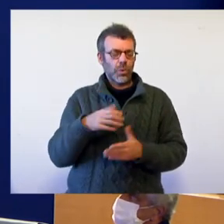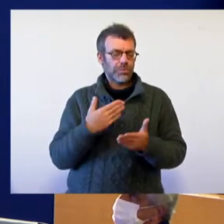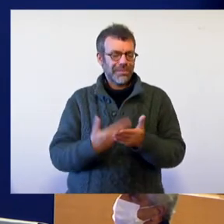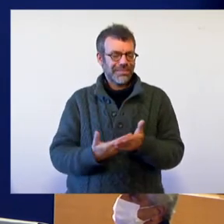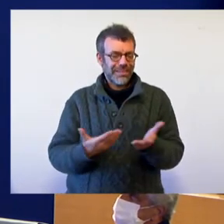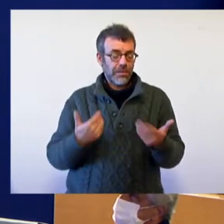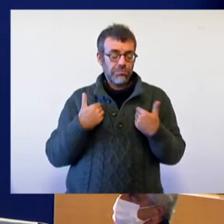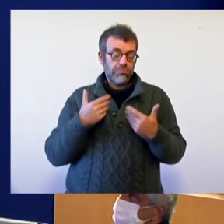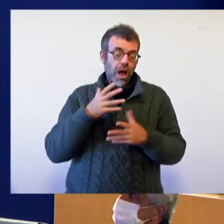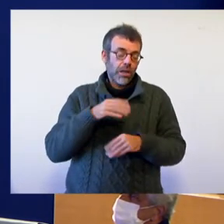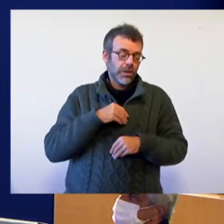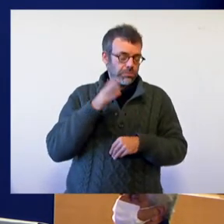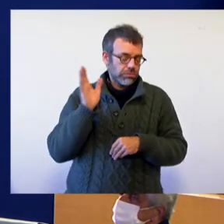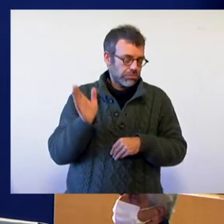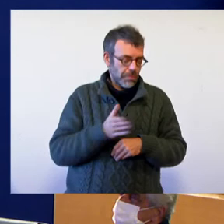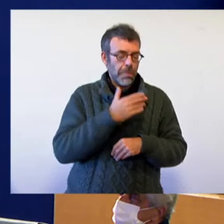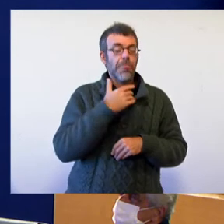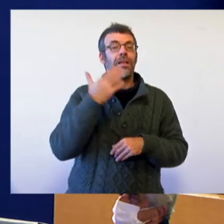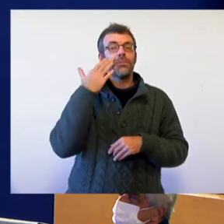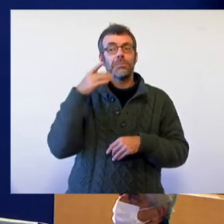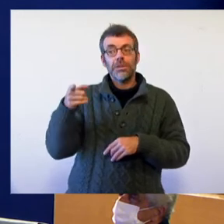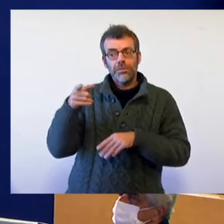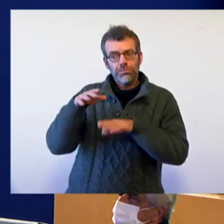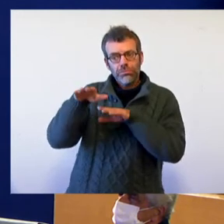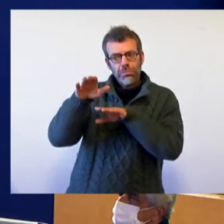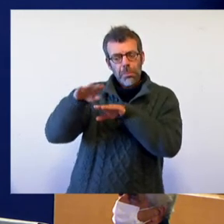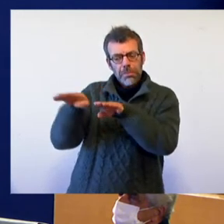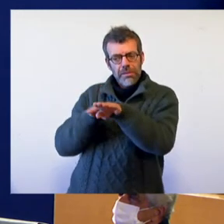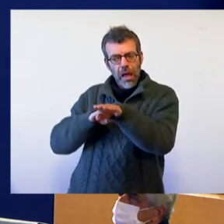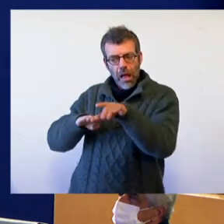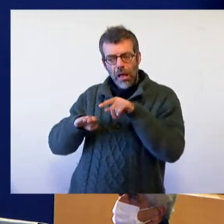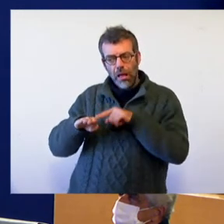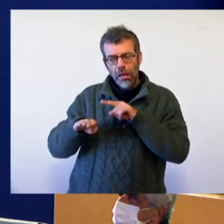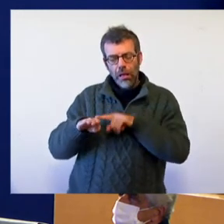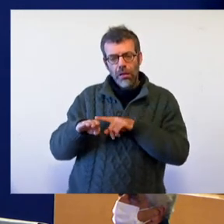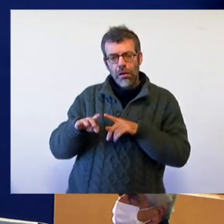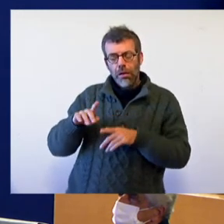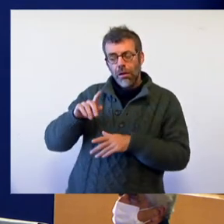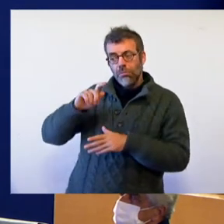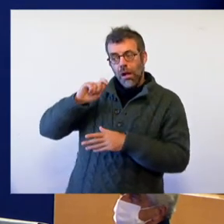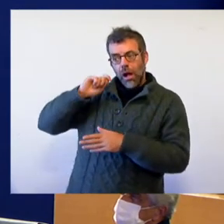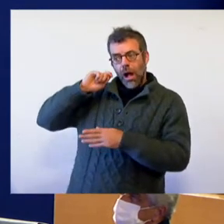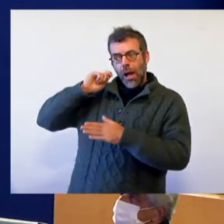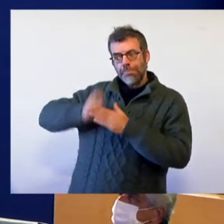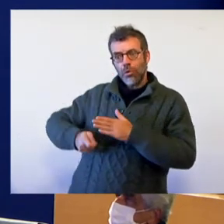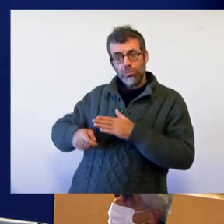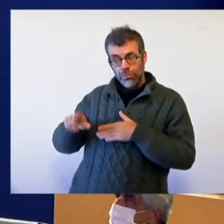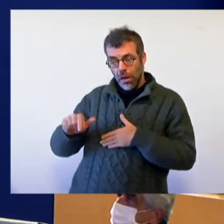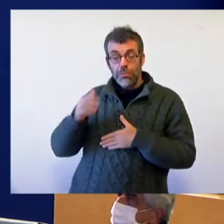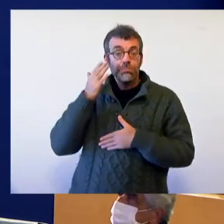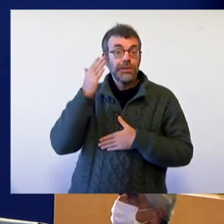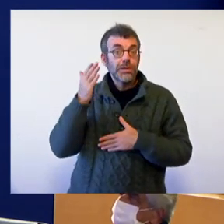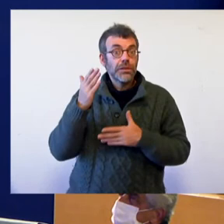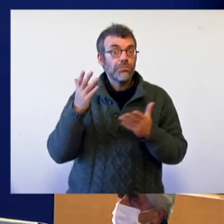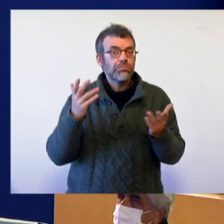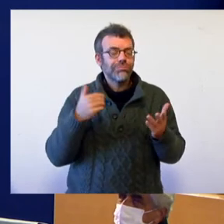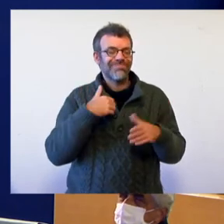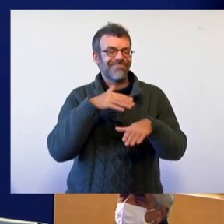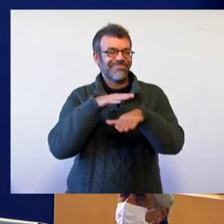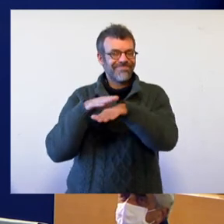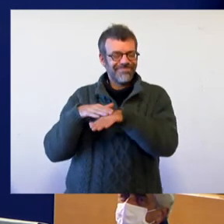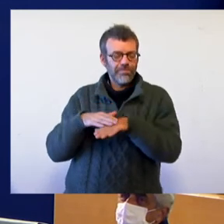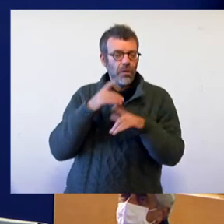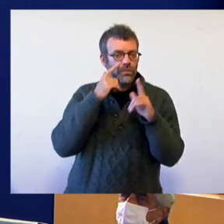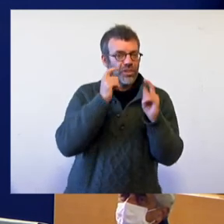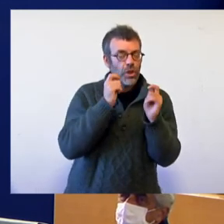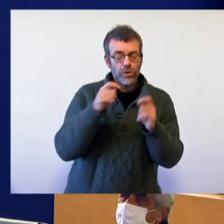est que quand ils se garent, s'ils se font verbaliser, moi, j'appelle à votre vigilance, parce qu'après, ça met les gens en colère.